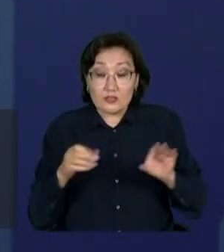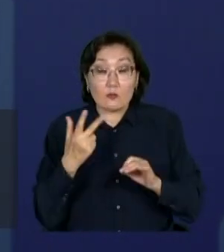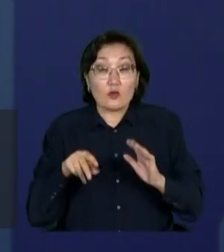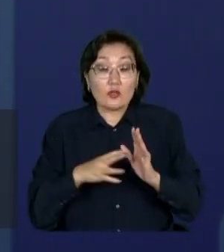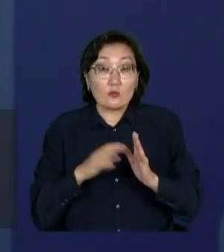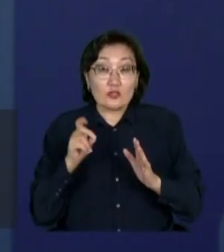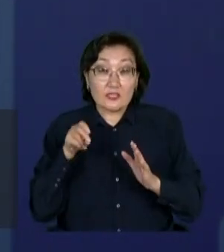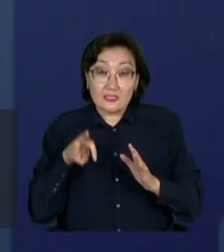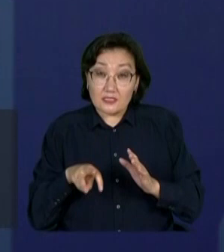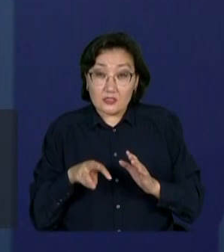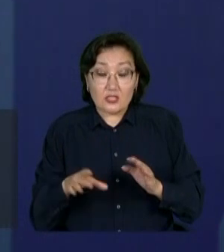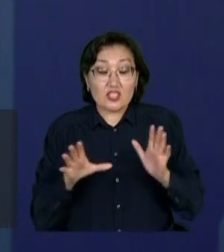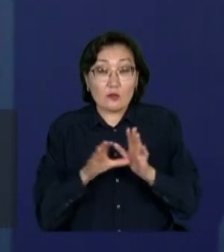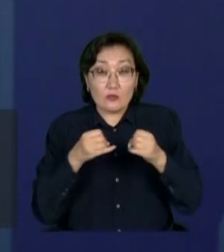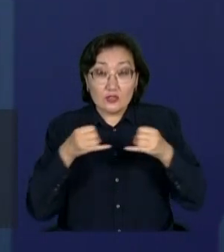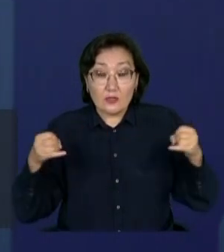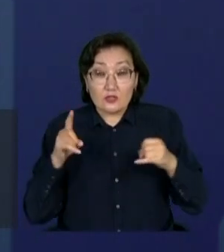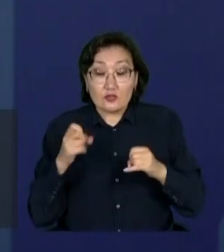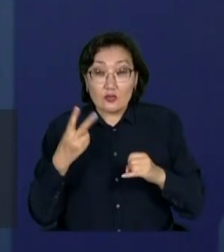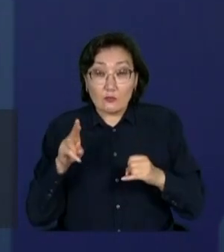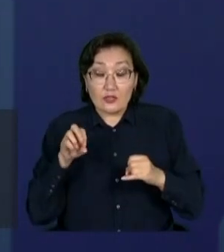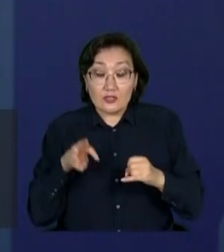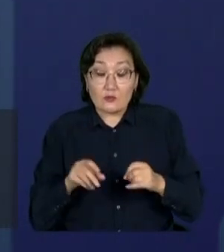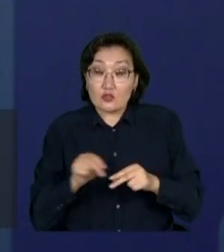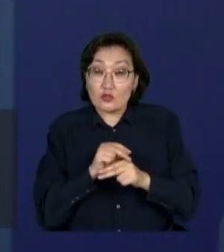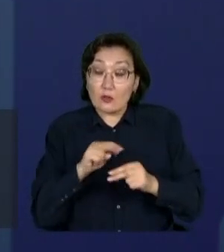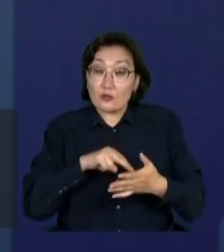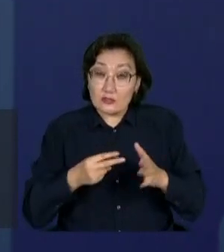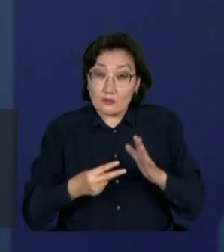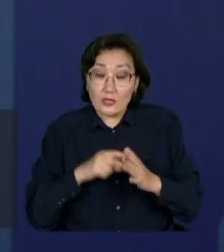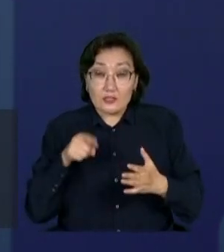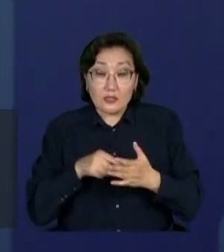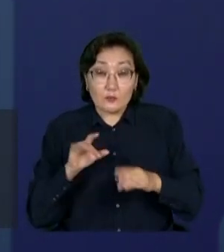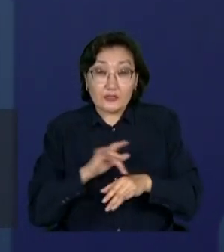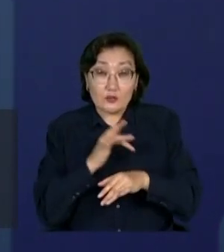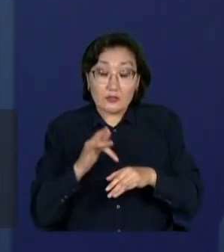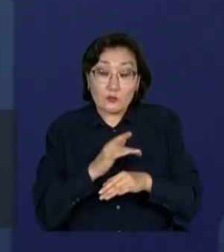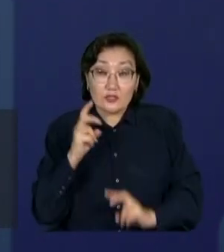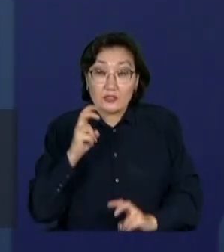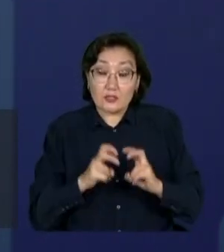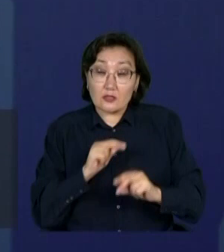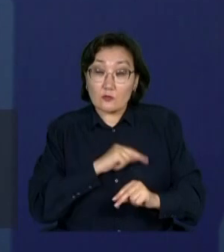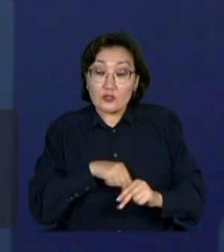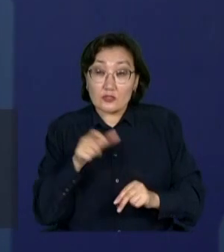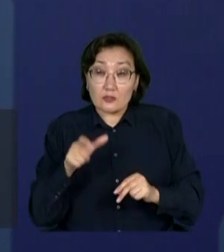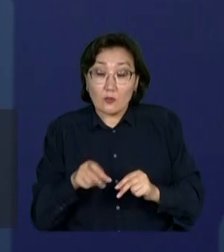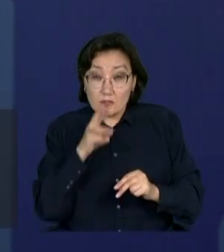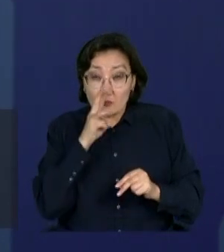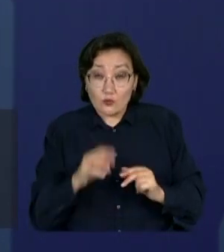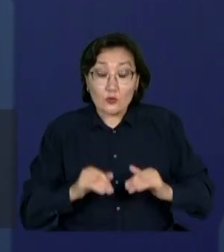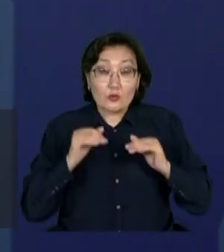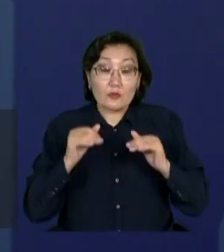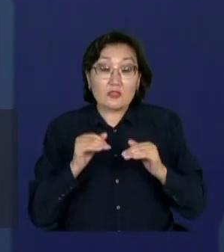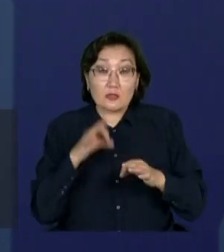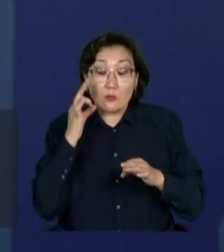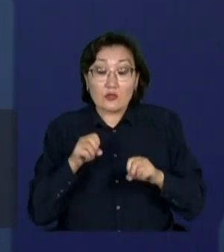39 шақырымын және электр желісінің 120 шақырымын жөндемекпіз. Тіпті қалалық коммуналдық кәсіпорын қызметкерлерінің еңбек ақысын көтеріп,